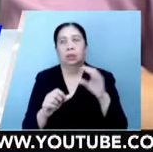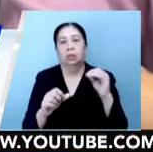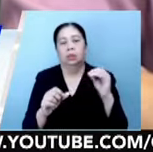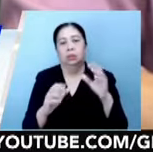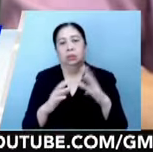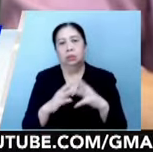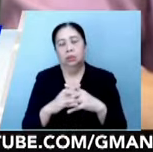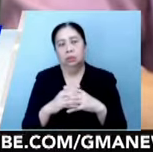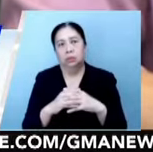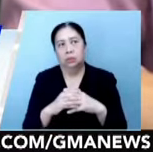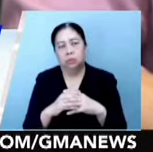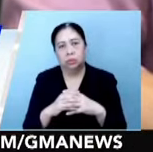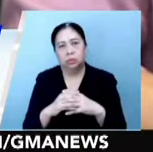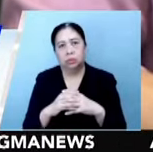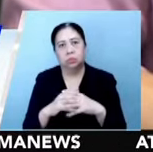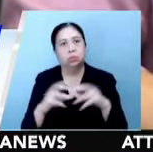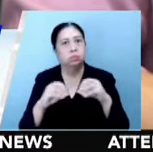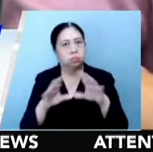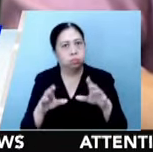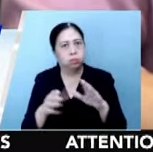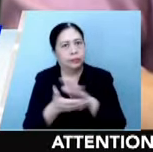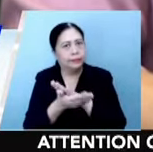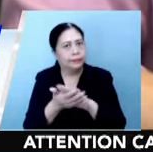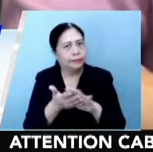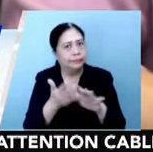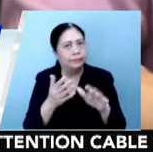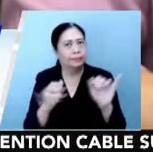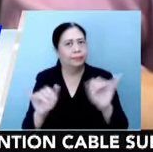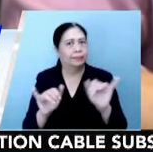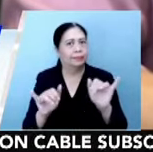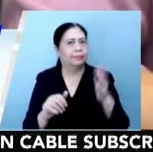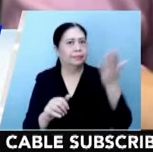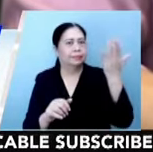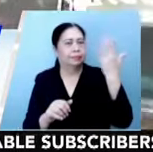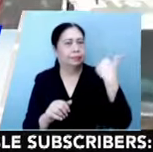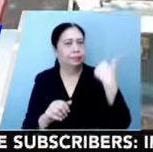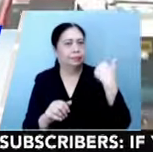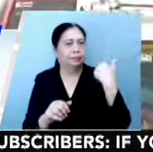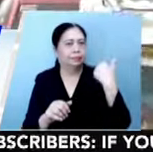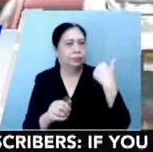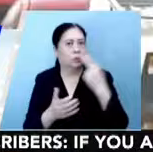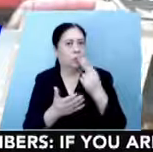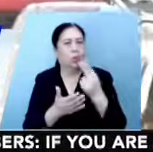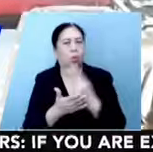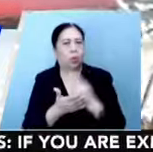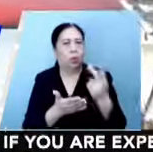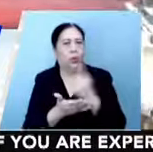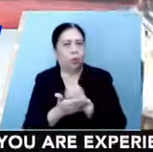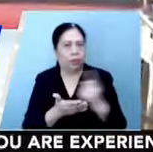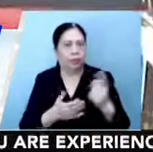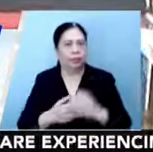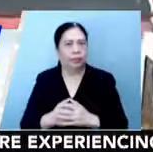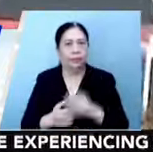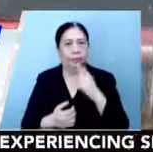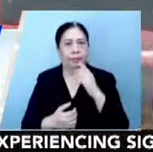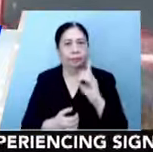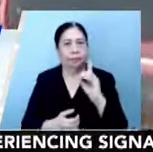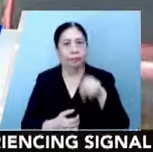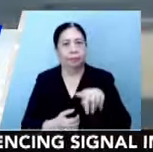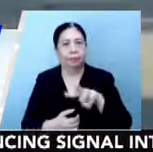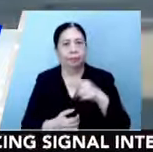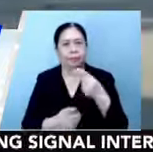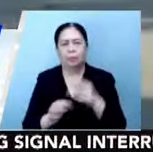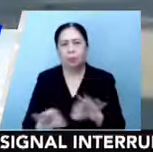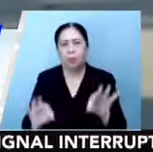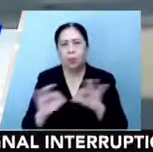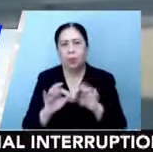i-implement ng maayos tulad noong nakaraang Holy Week. Ayon sa DPWH, mahalaga ang mga road repairs na